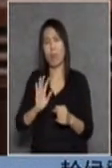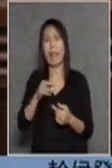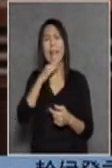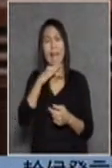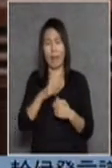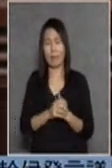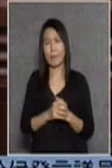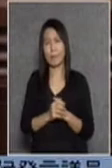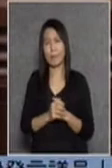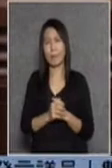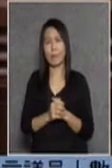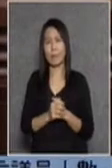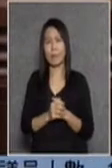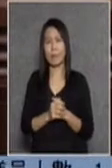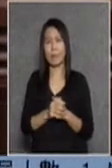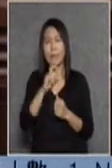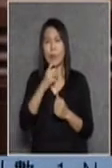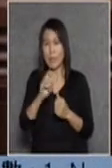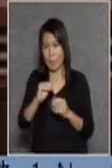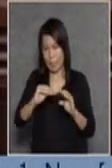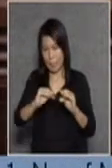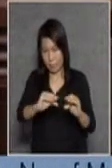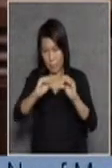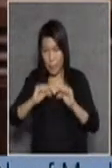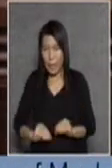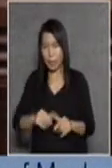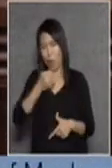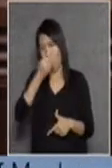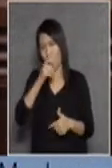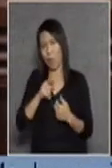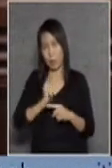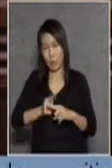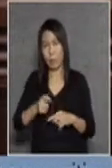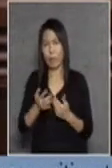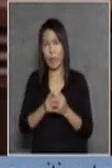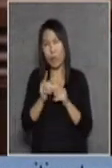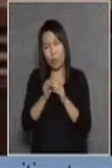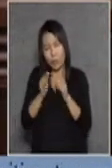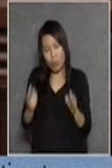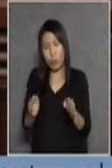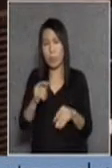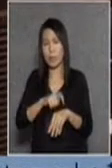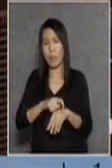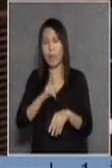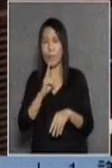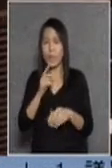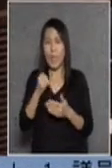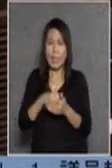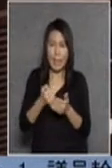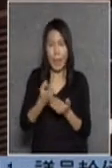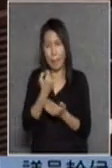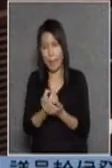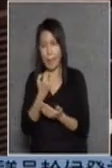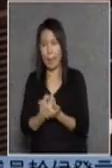的，有熱錢湧進來，沒錯，我們是有一段時間我們享受低息